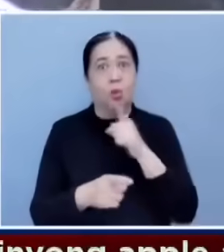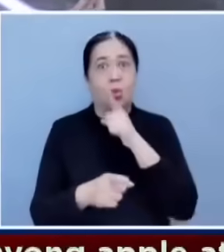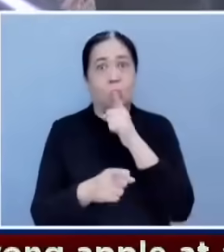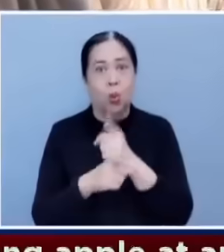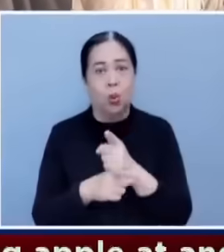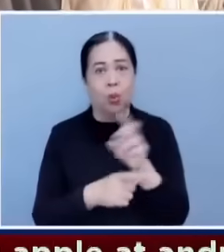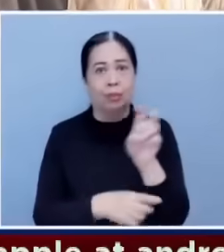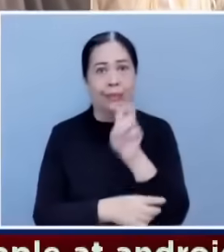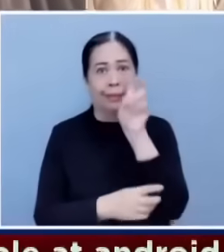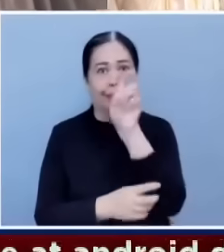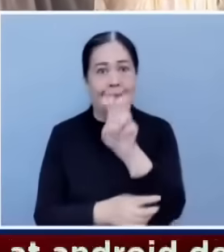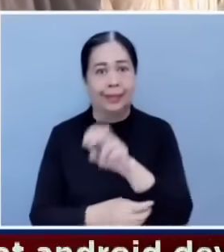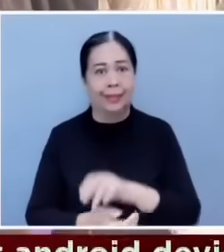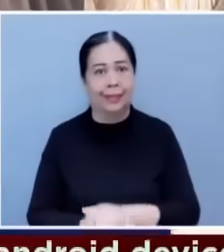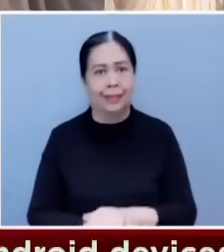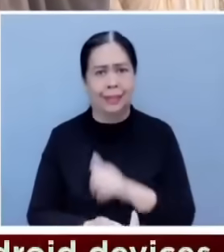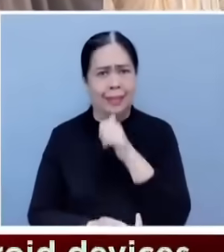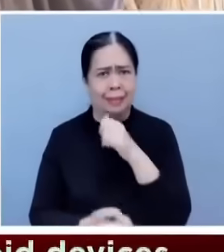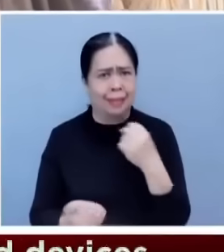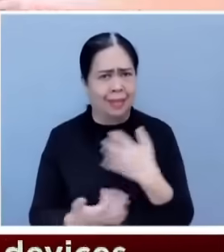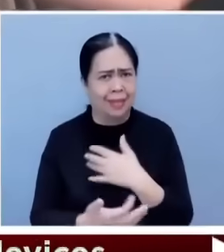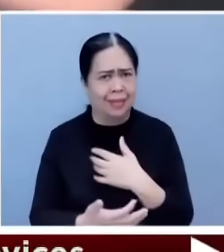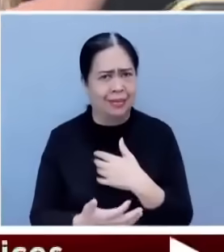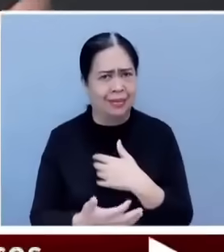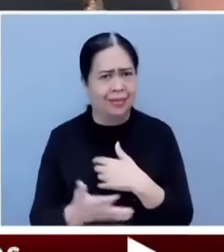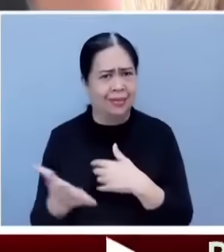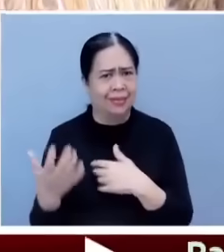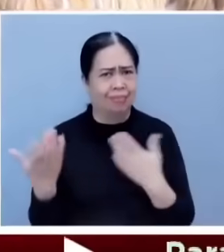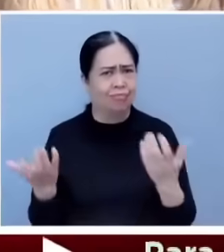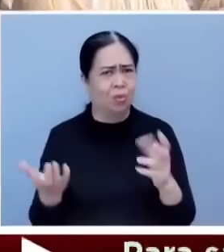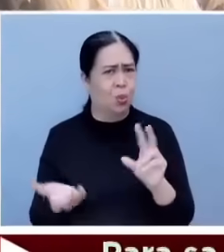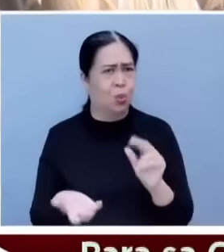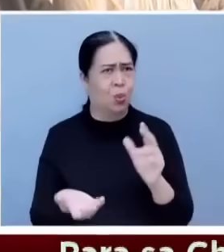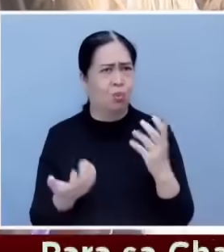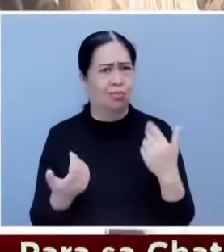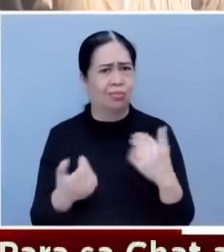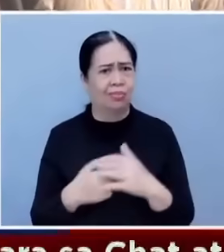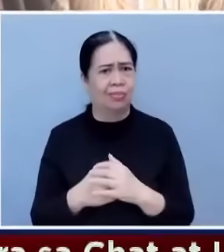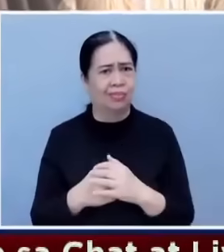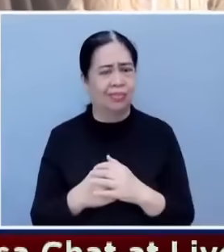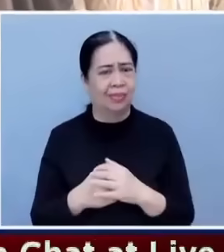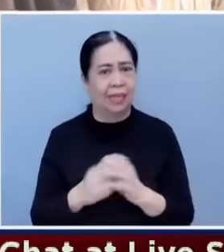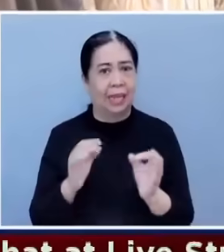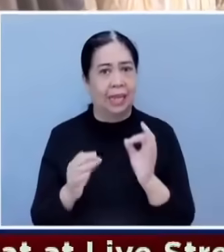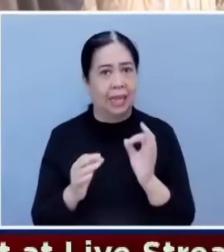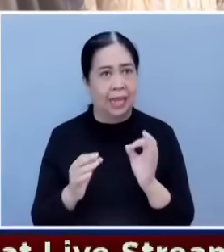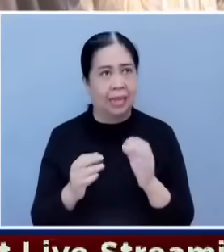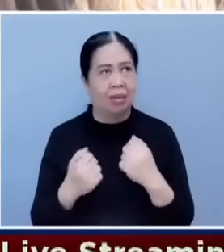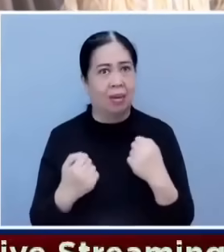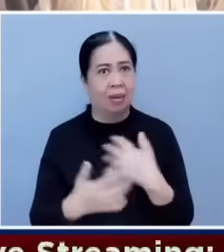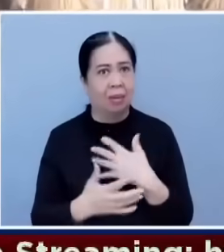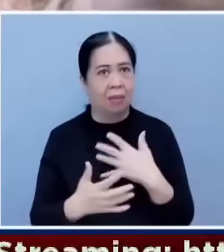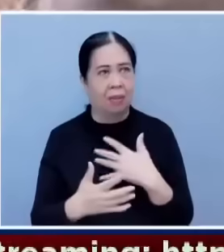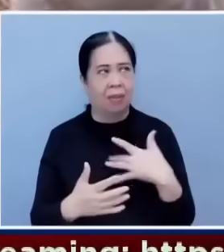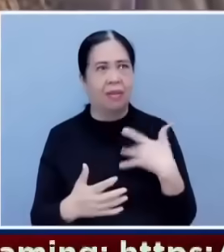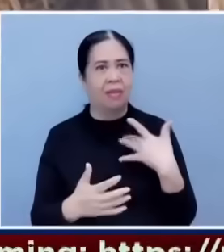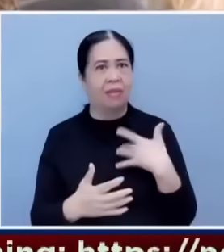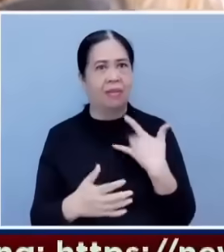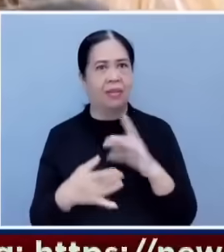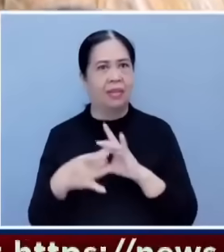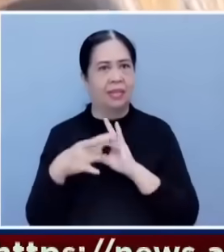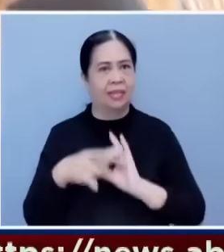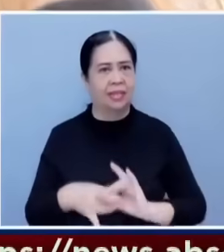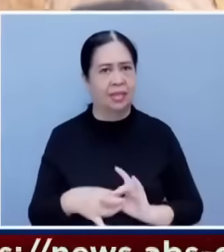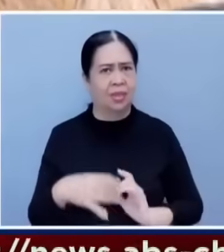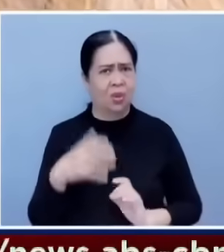ahas. Hindi ka ba kinakabahan dyan sa bit-bit mo? No naman, kasi kapag mas kinabahan ako, mararamdaman niyo yun. Tsaka ba't pa